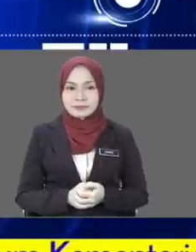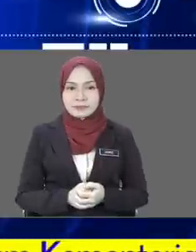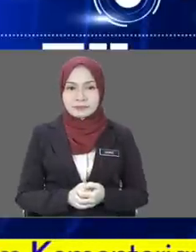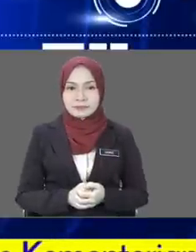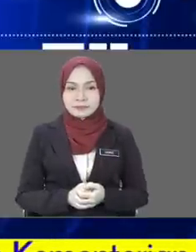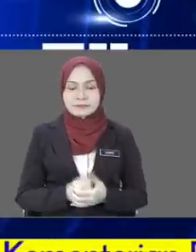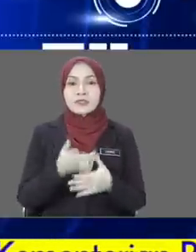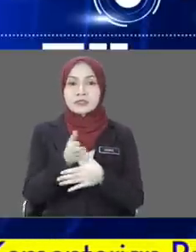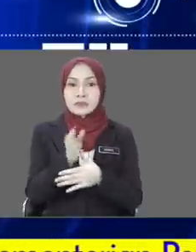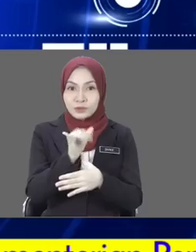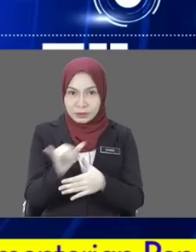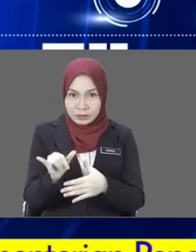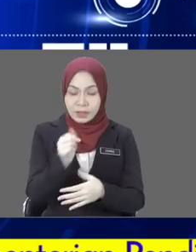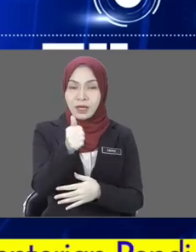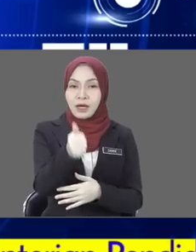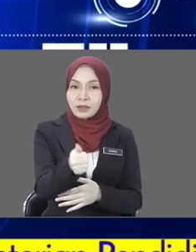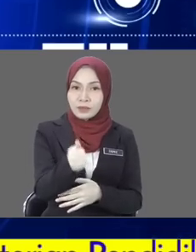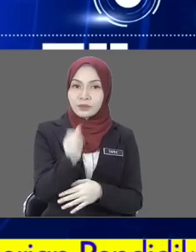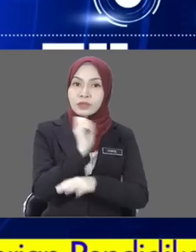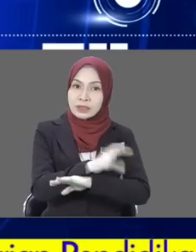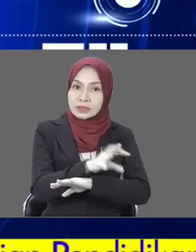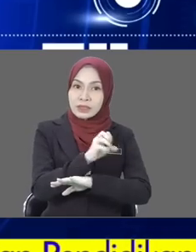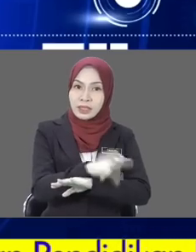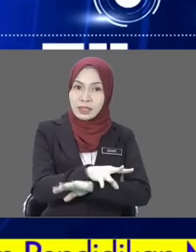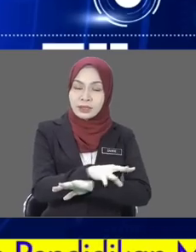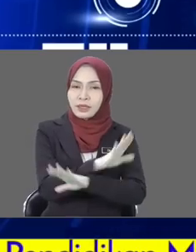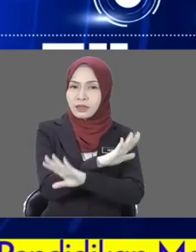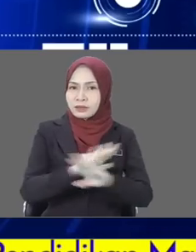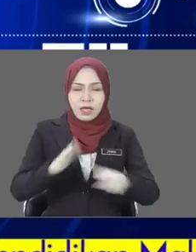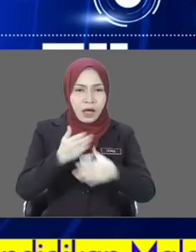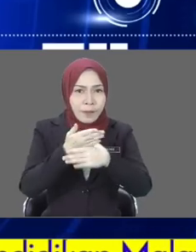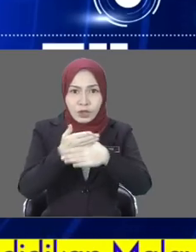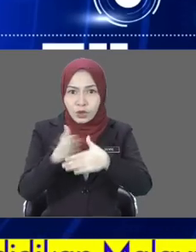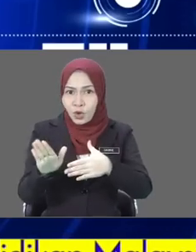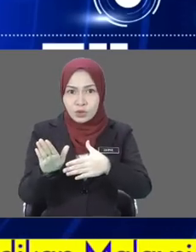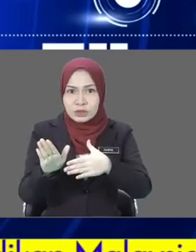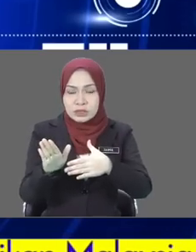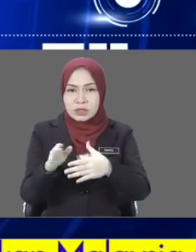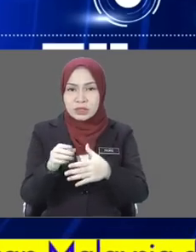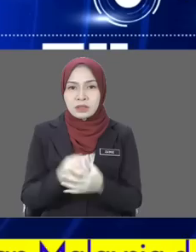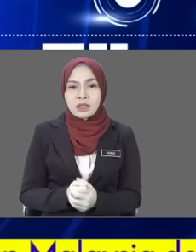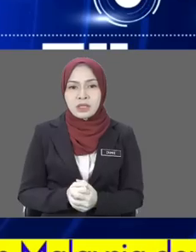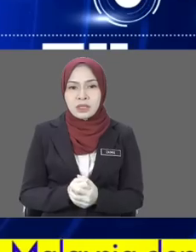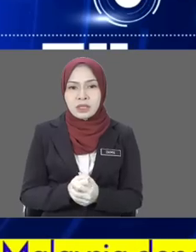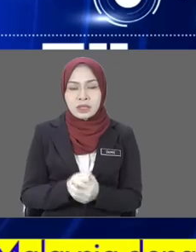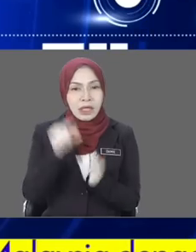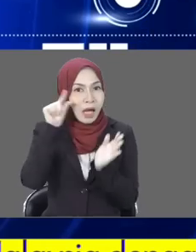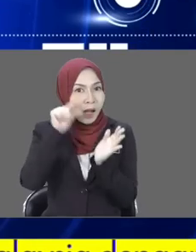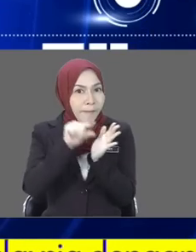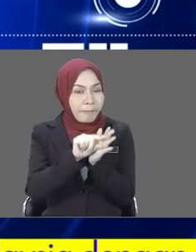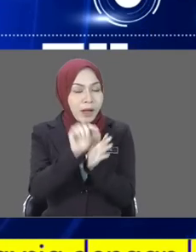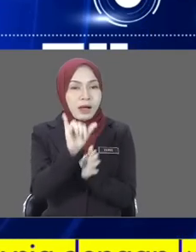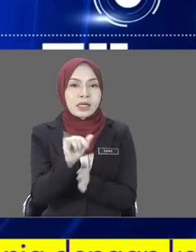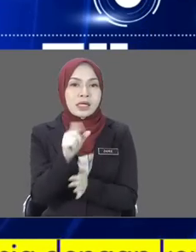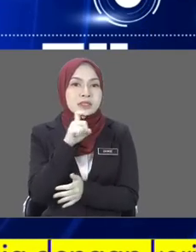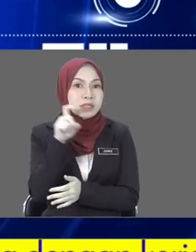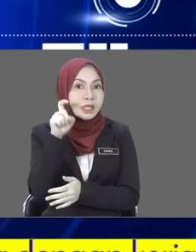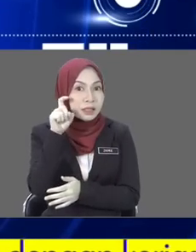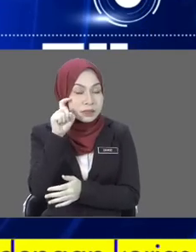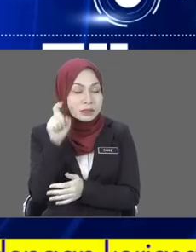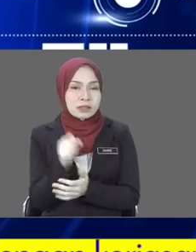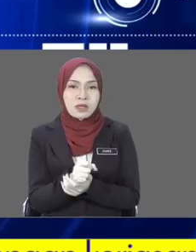seterusnya Anda juga dinasehatkan tidak berkongsi atau meletakkan gambar yang seksi atau dilihat seperti